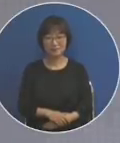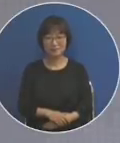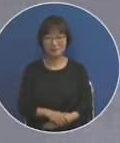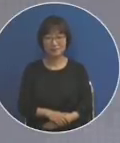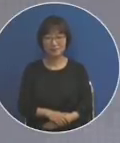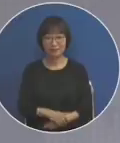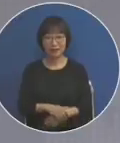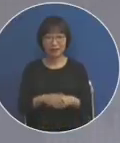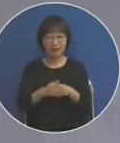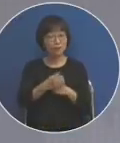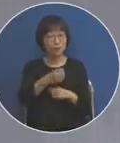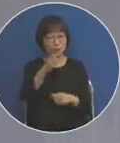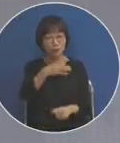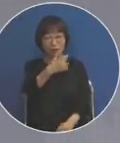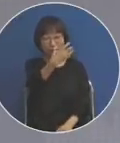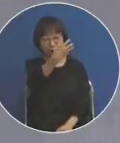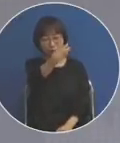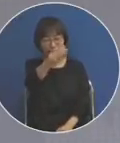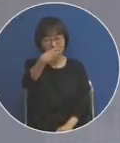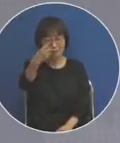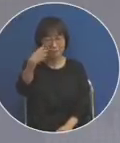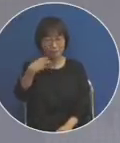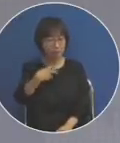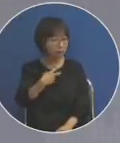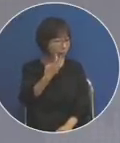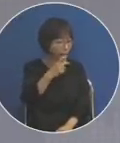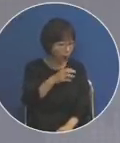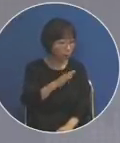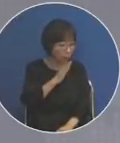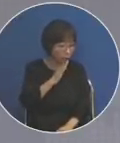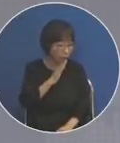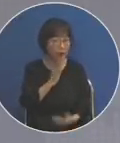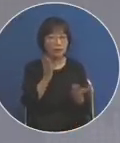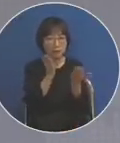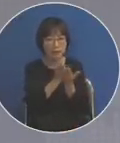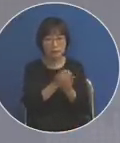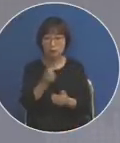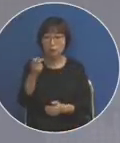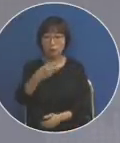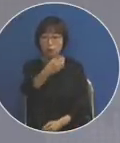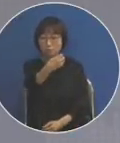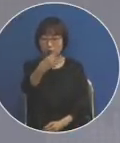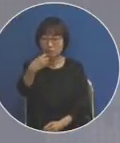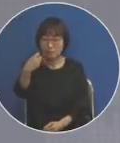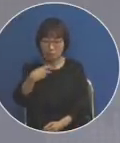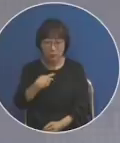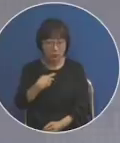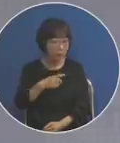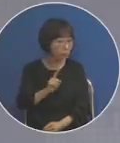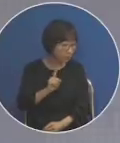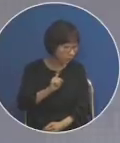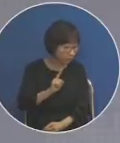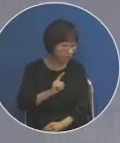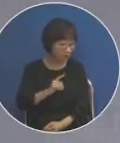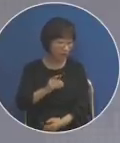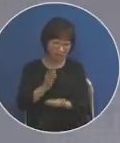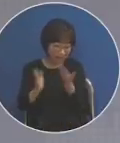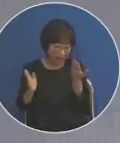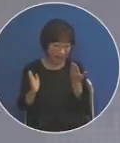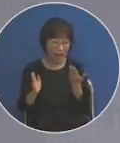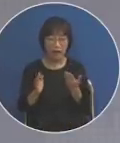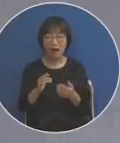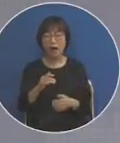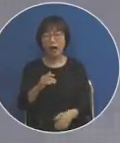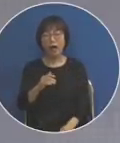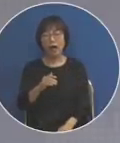correct. 이렇게 나를 헷갈리게 만듭니다. That's how confusing it is for me. 그래서 나는 비슷하고 가족들인데 굉장히 예민합니다. And so I'm very sensitive